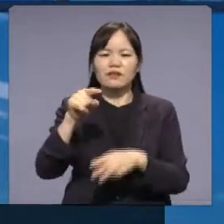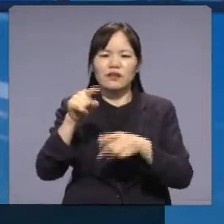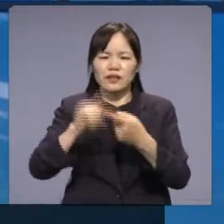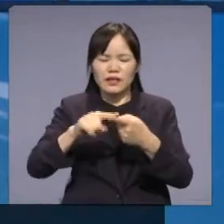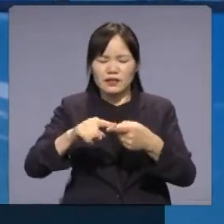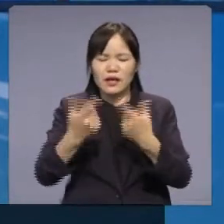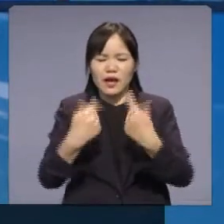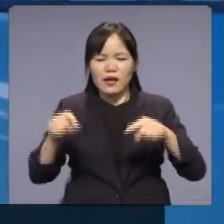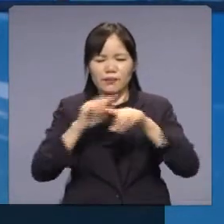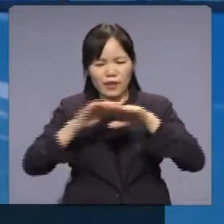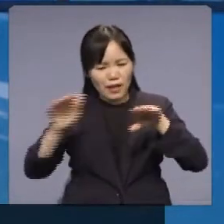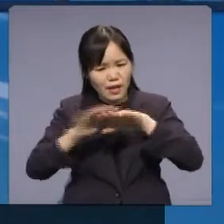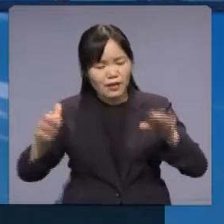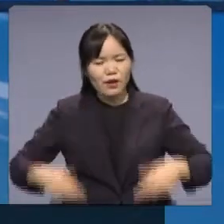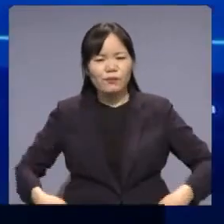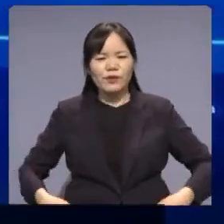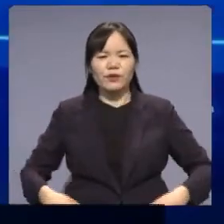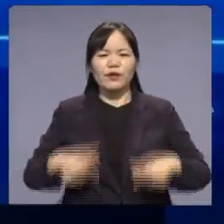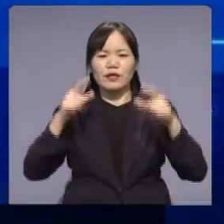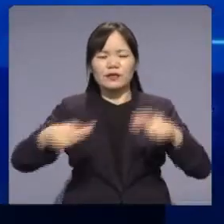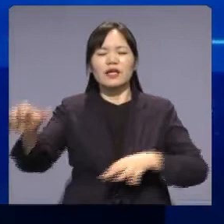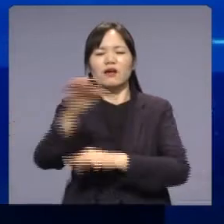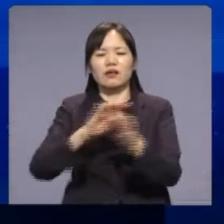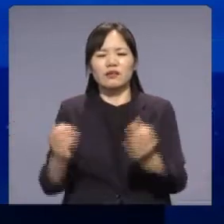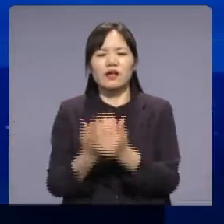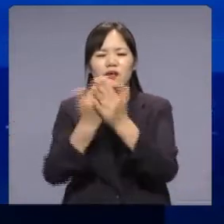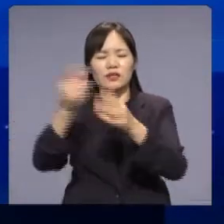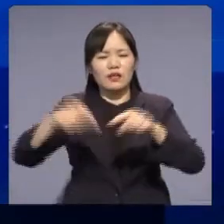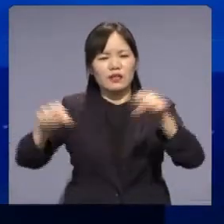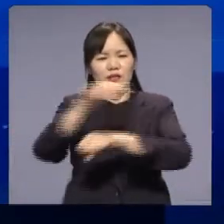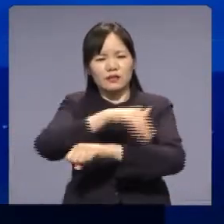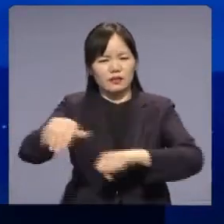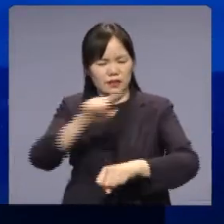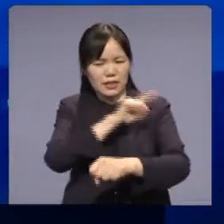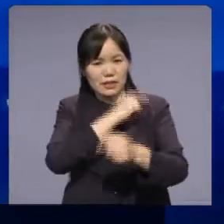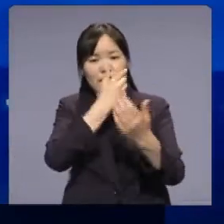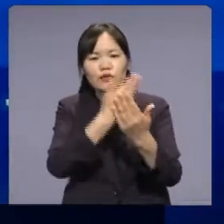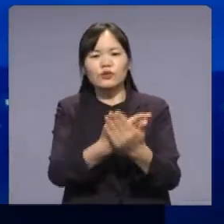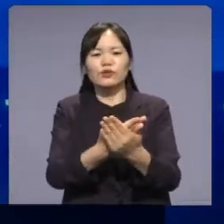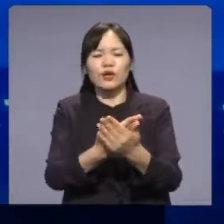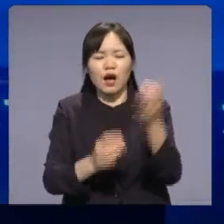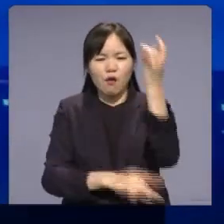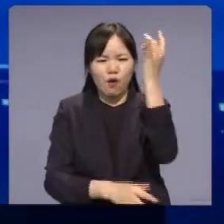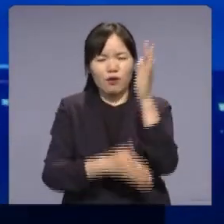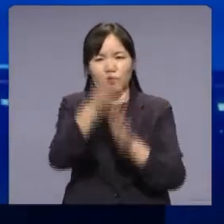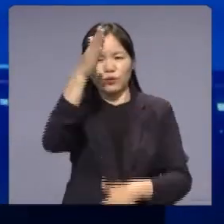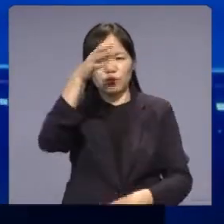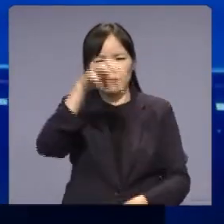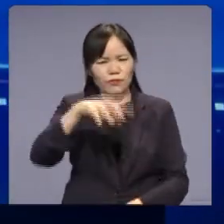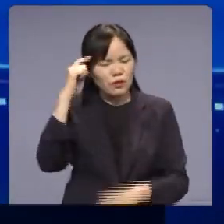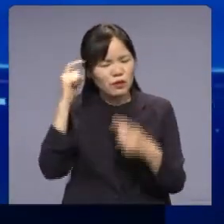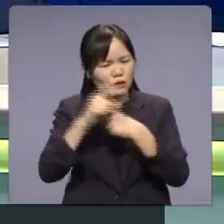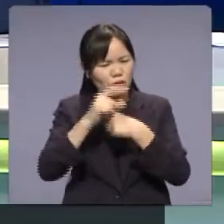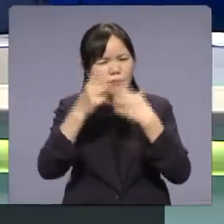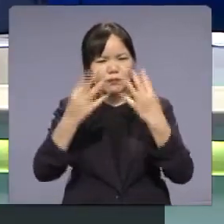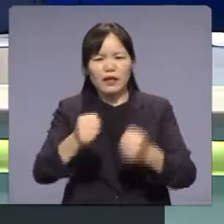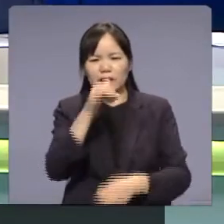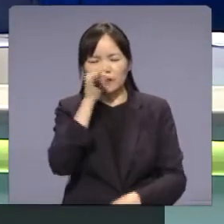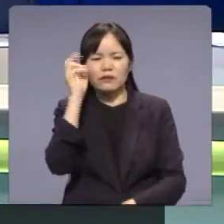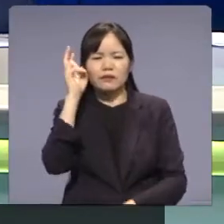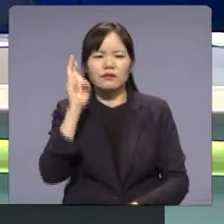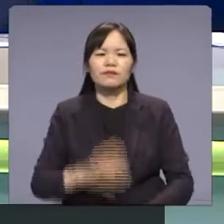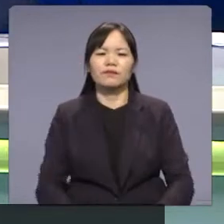될 숙제라고 생각합니다. 네, 지역경제 이제 활성화 대책이 제일 중요한 부분인데 원도심 쪽에서는 많이 고민하실 것 같아요.